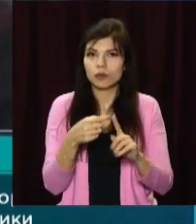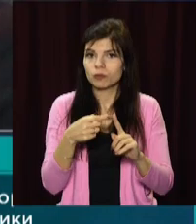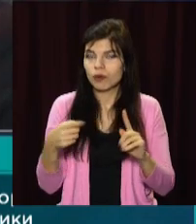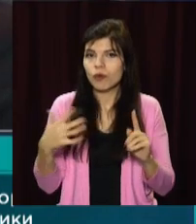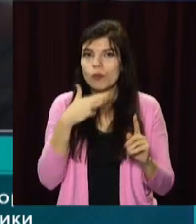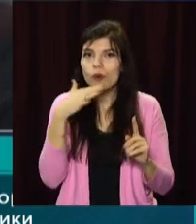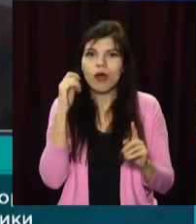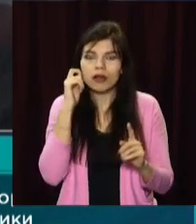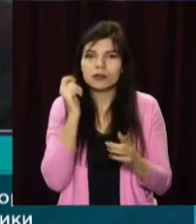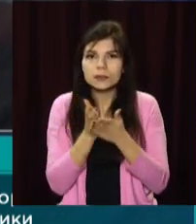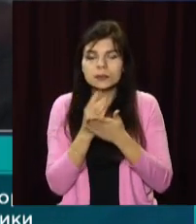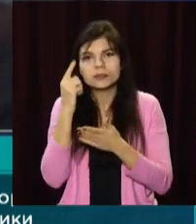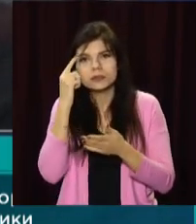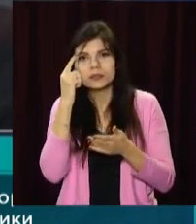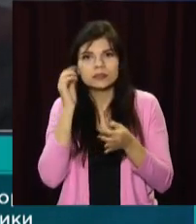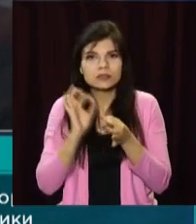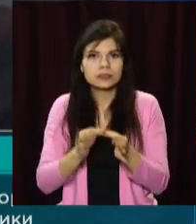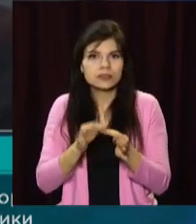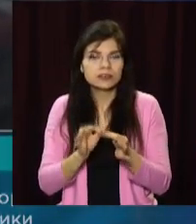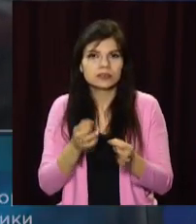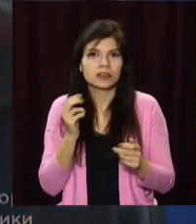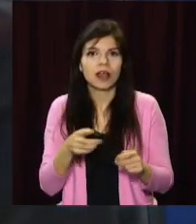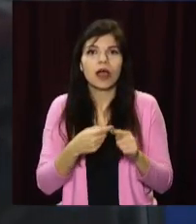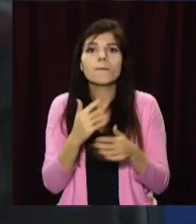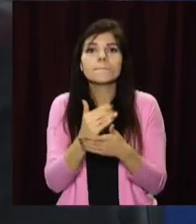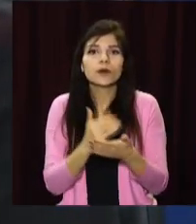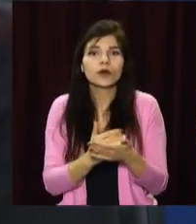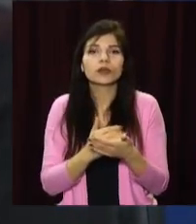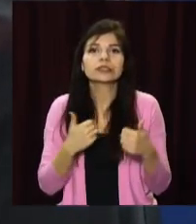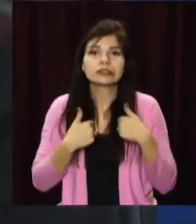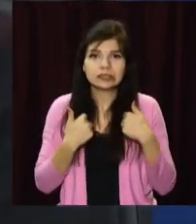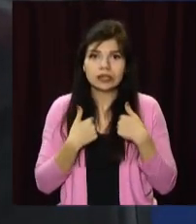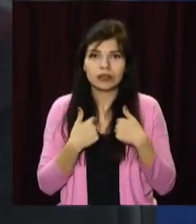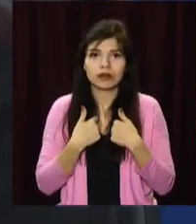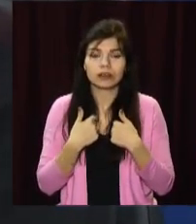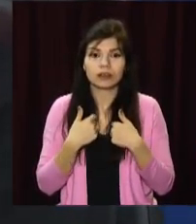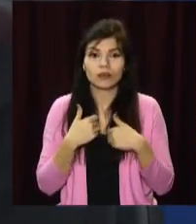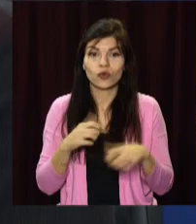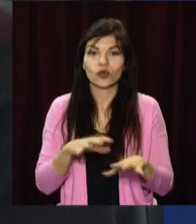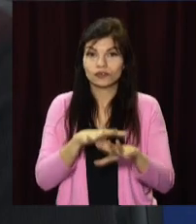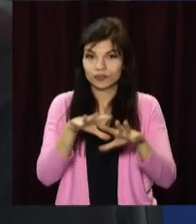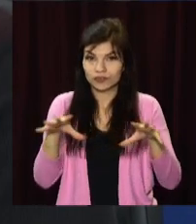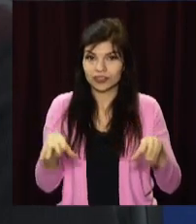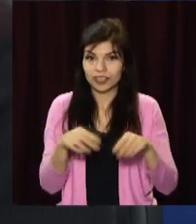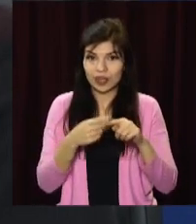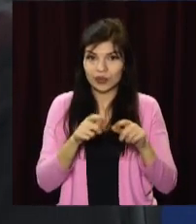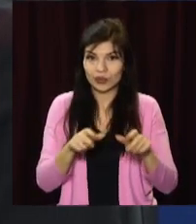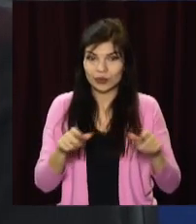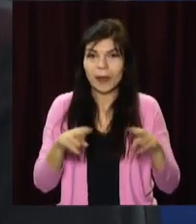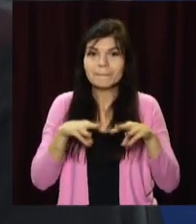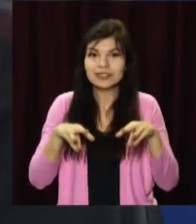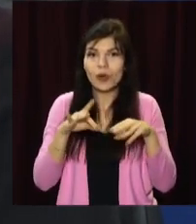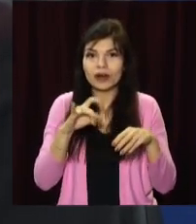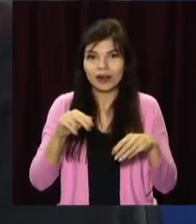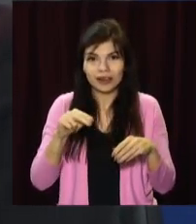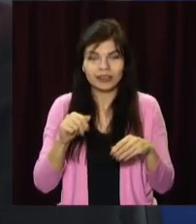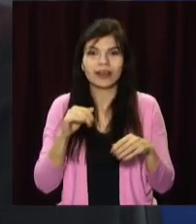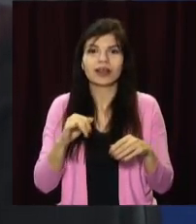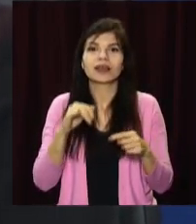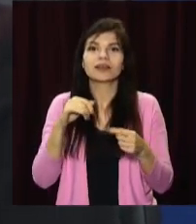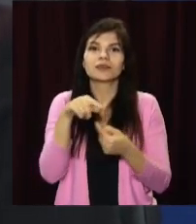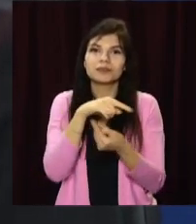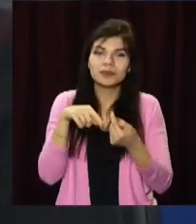департаментом ведуться протягом багатьох років. І ключова ідея програми і зусиль усіх